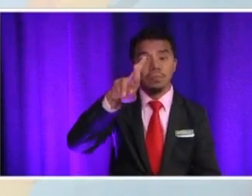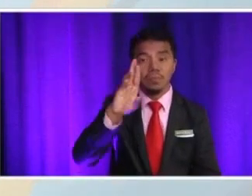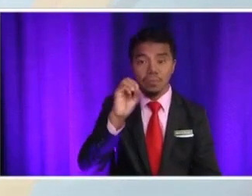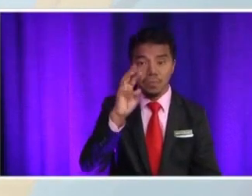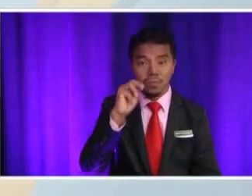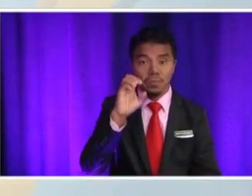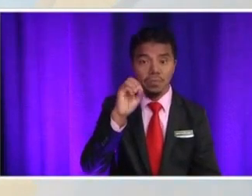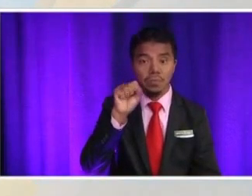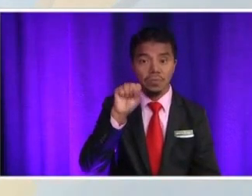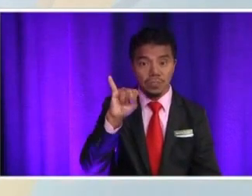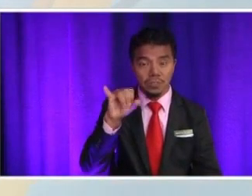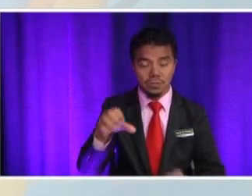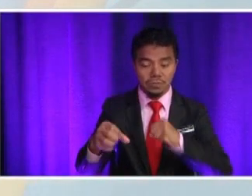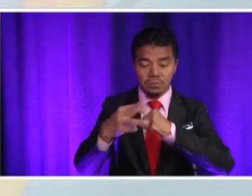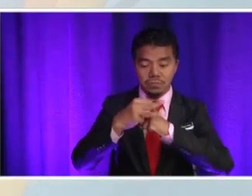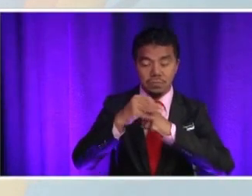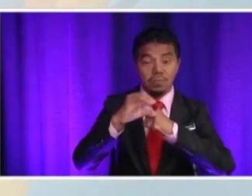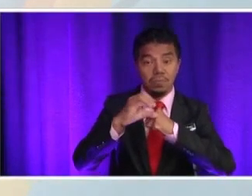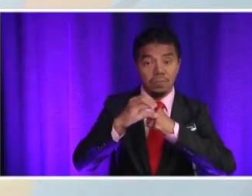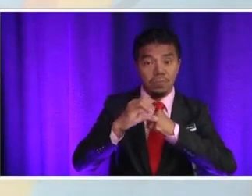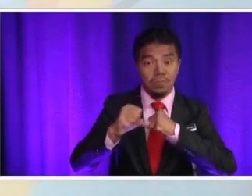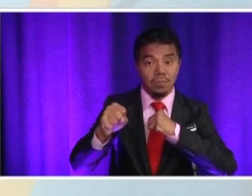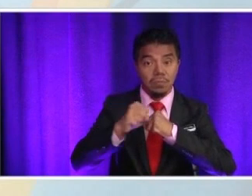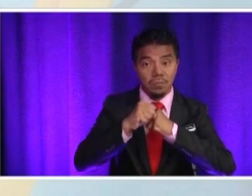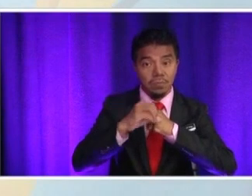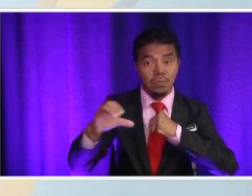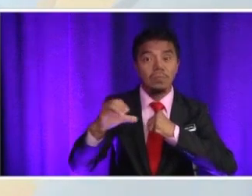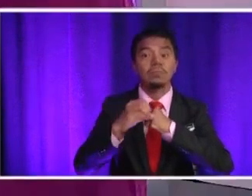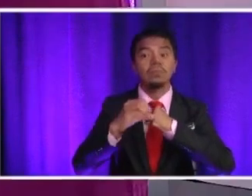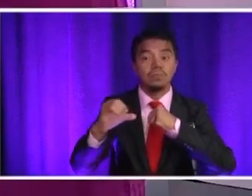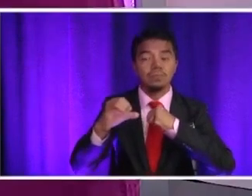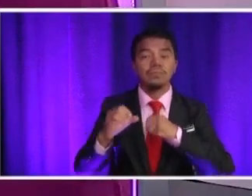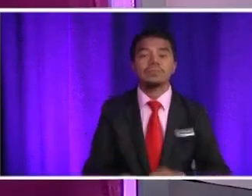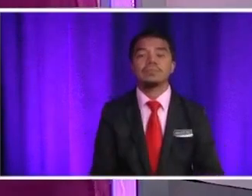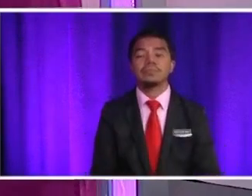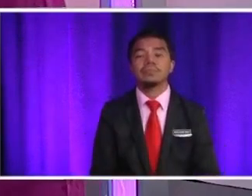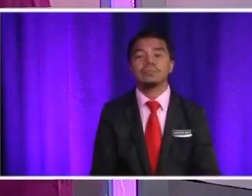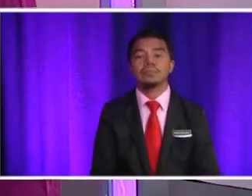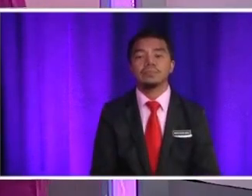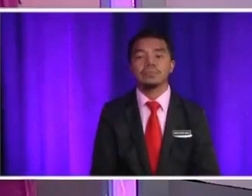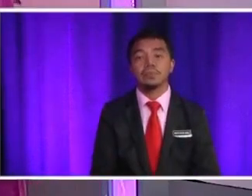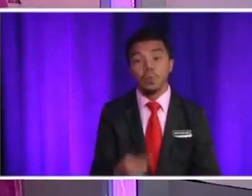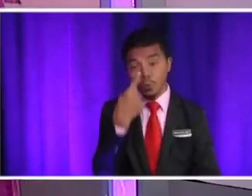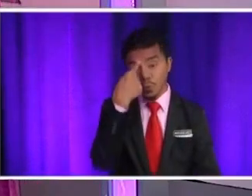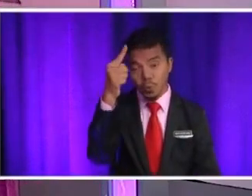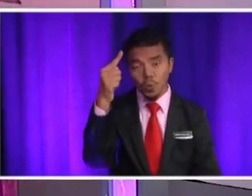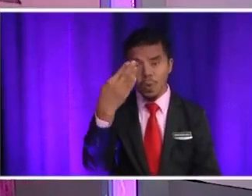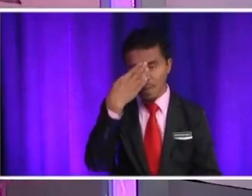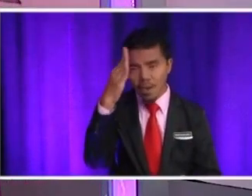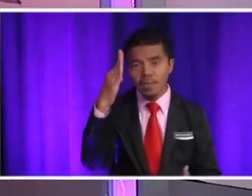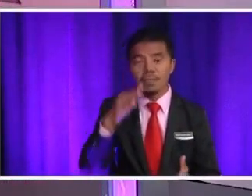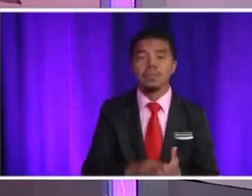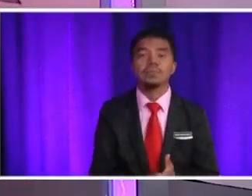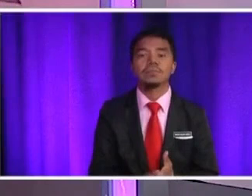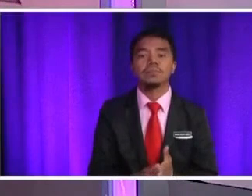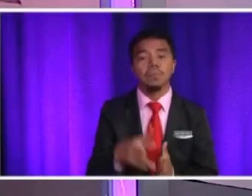di pasaran. Jadi untuk nak memberi pengguna